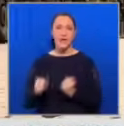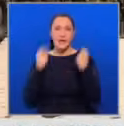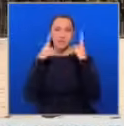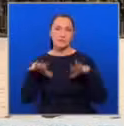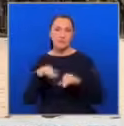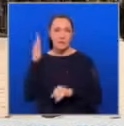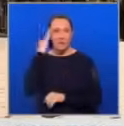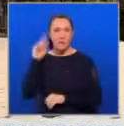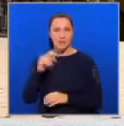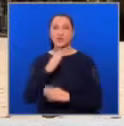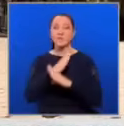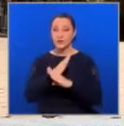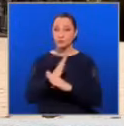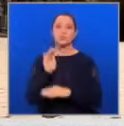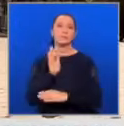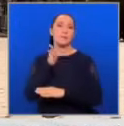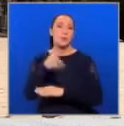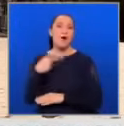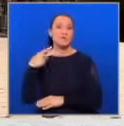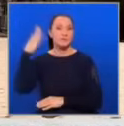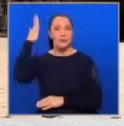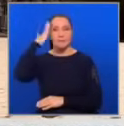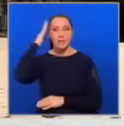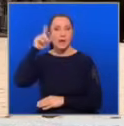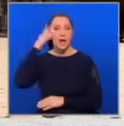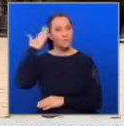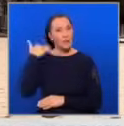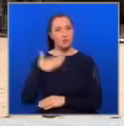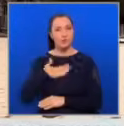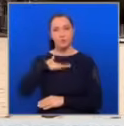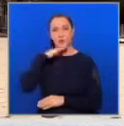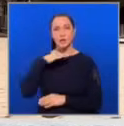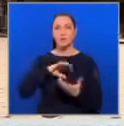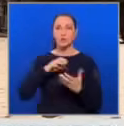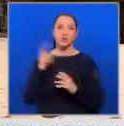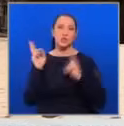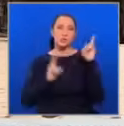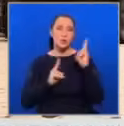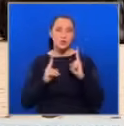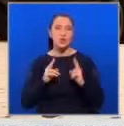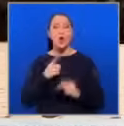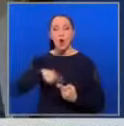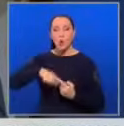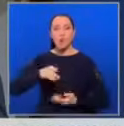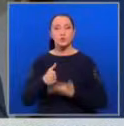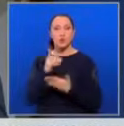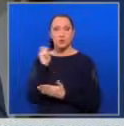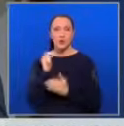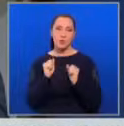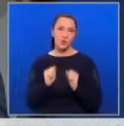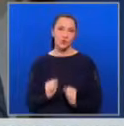премиерът заяви че ветото ще бъде преодоляно а вицепремиерът габриел че има постигнат политически консенсус около помощта за украйна